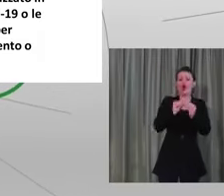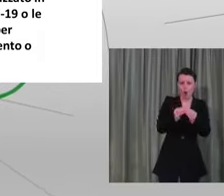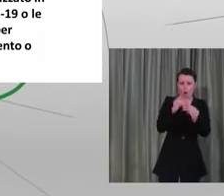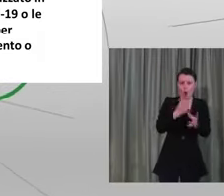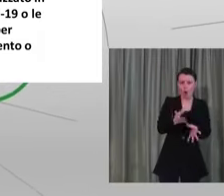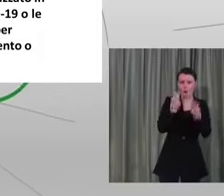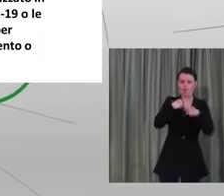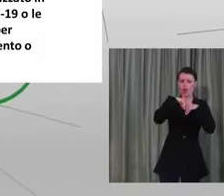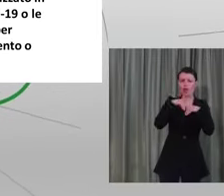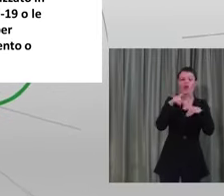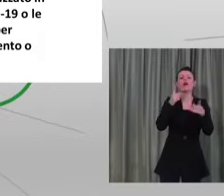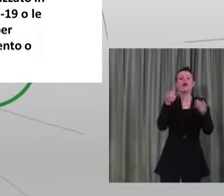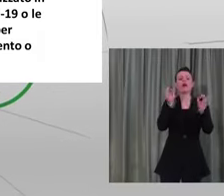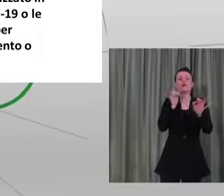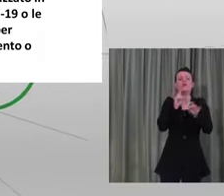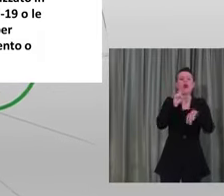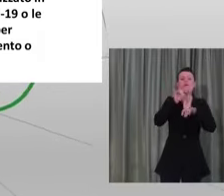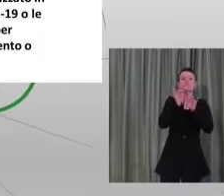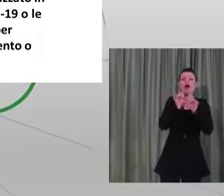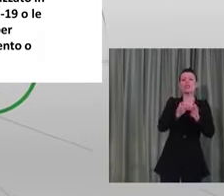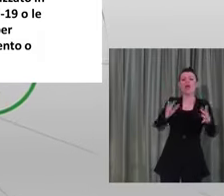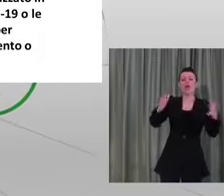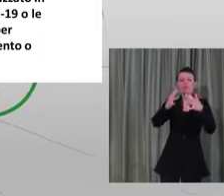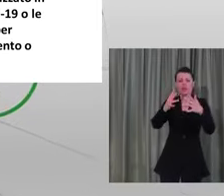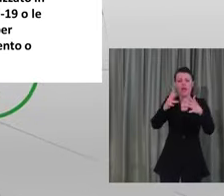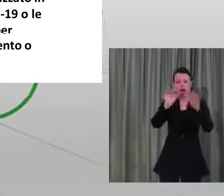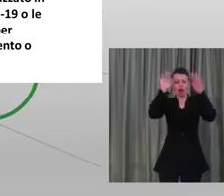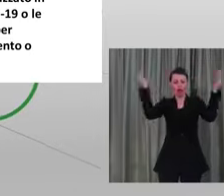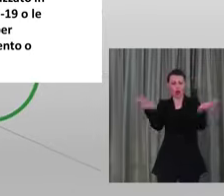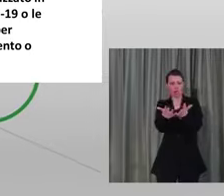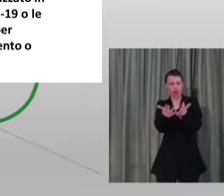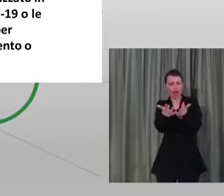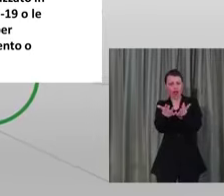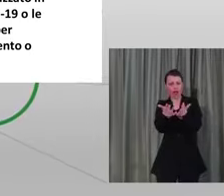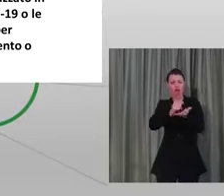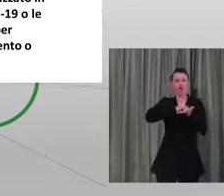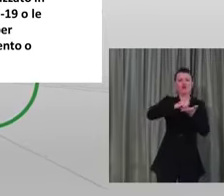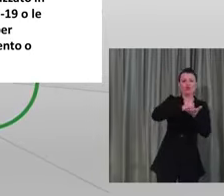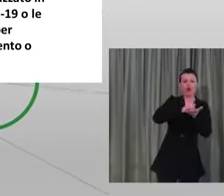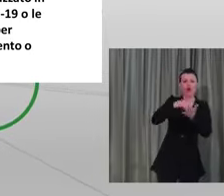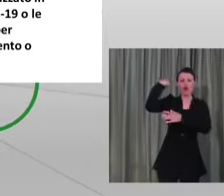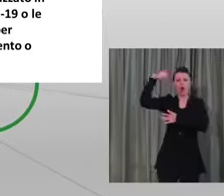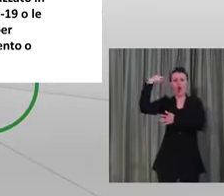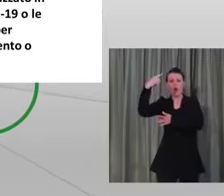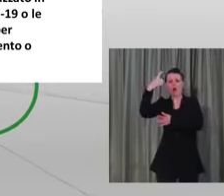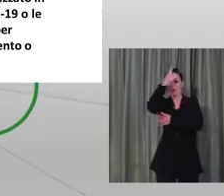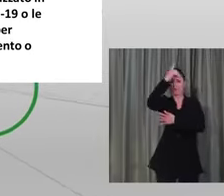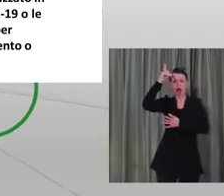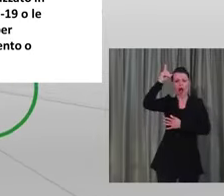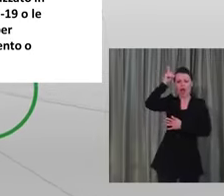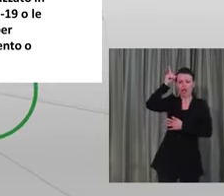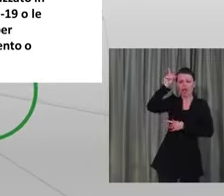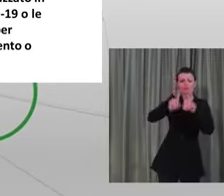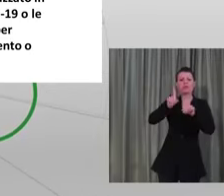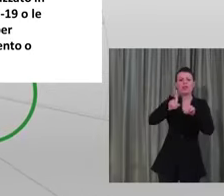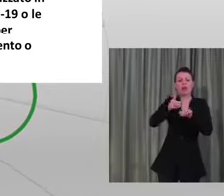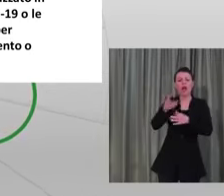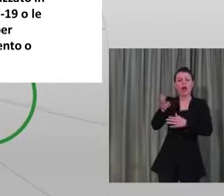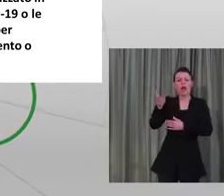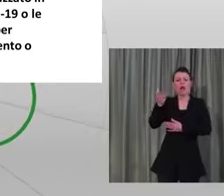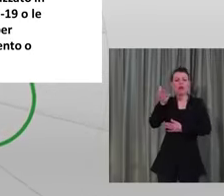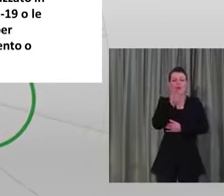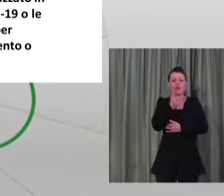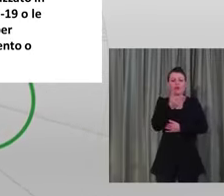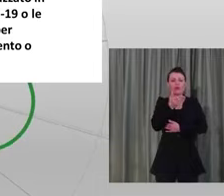londra madrid milano che il sistema sanitario lombardo grazie a persone eccezionali ha